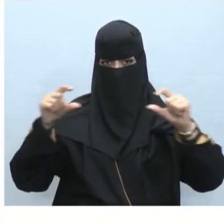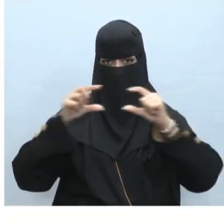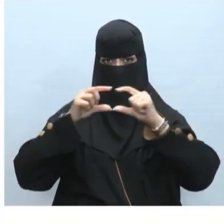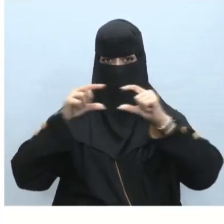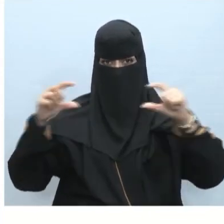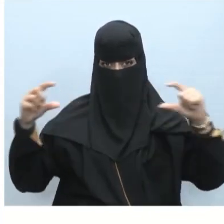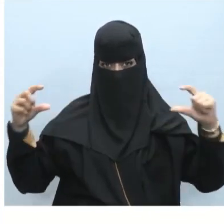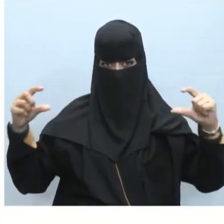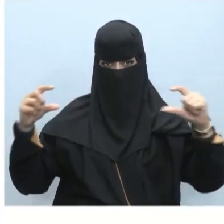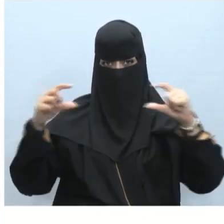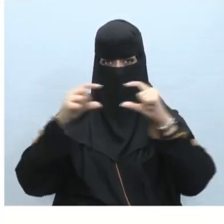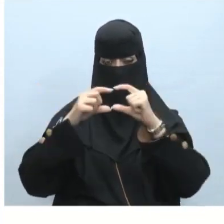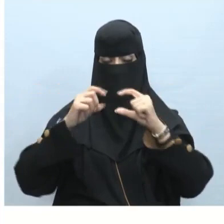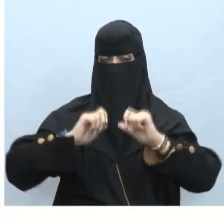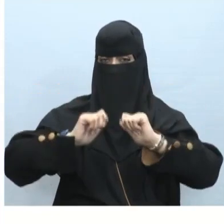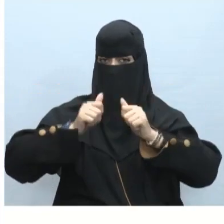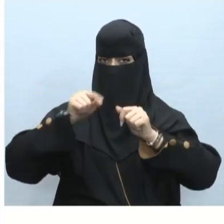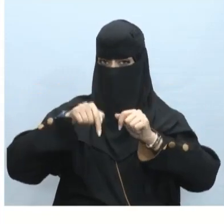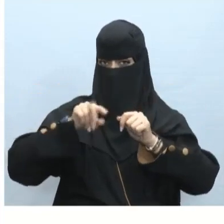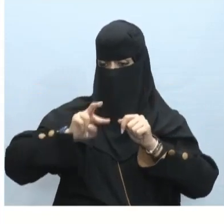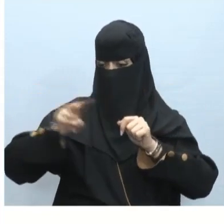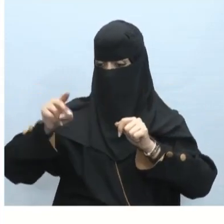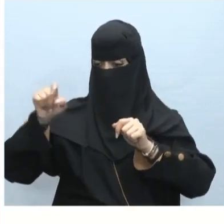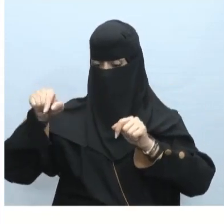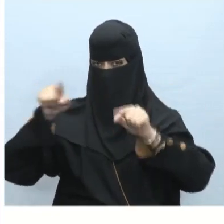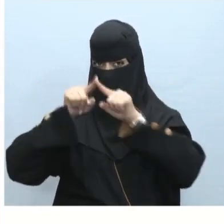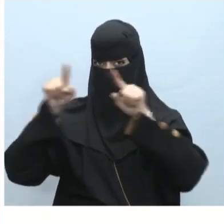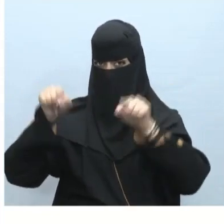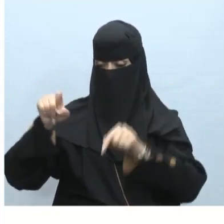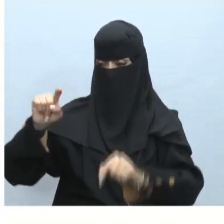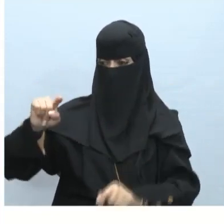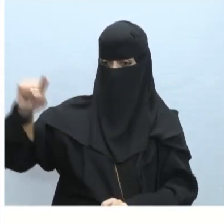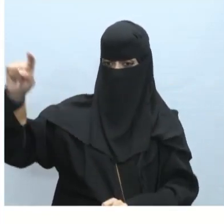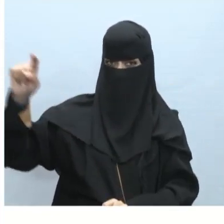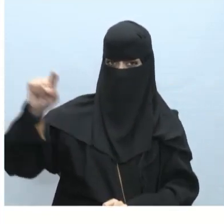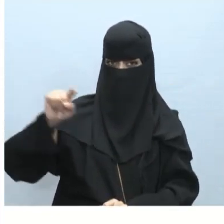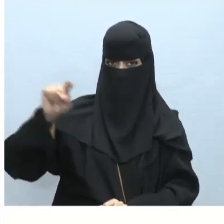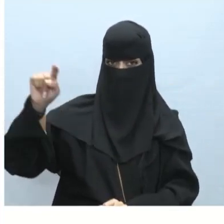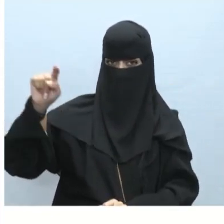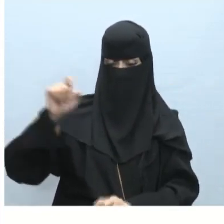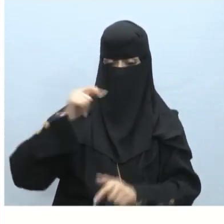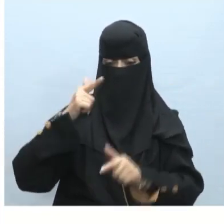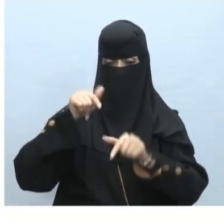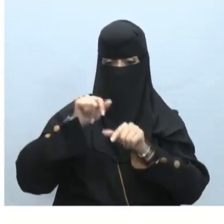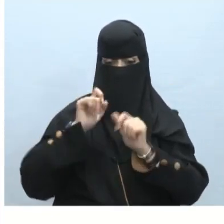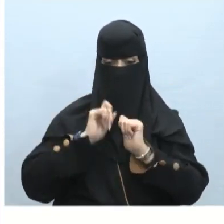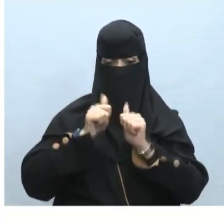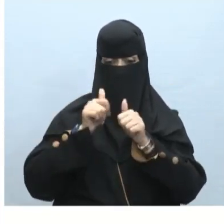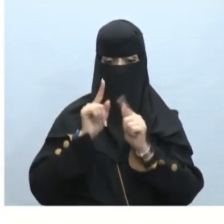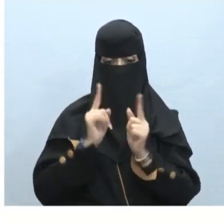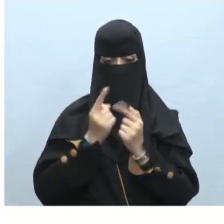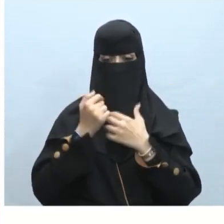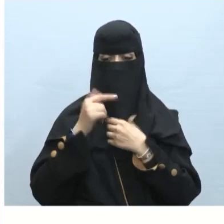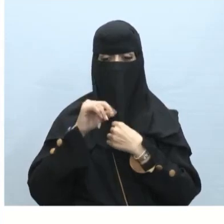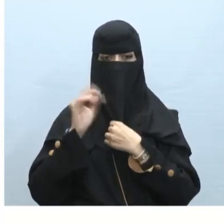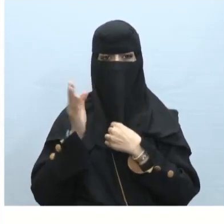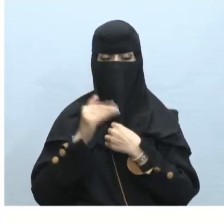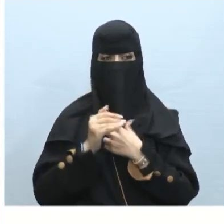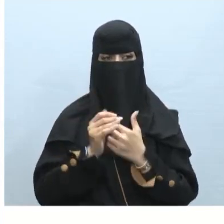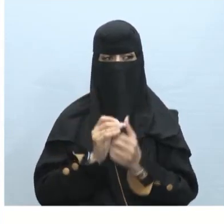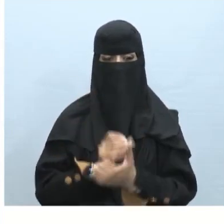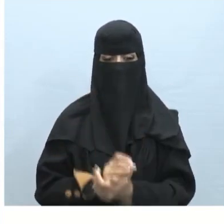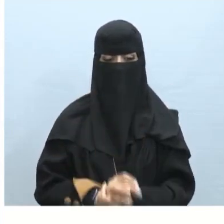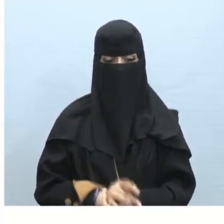رسم سمارت ارت بالضغط على حد رسم سمارت ار ثم نسحب المقابض الى الداخل او الى